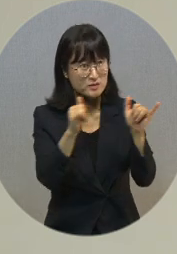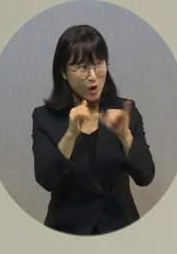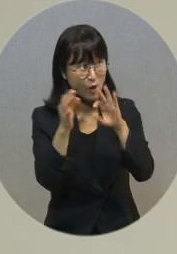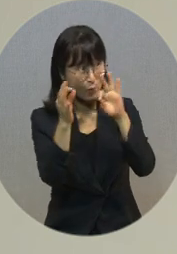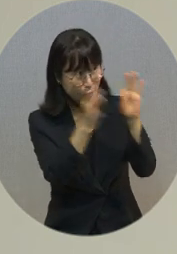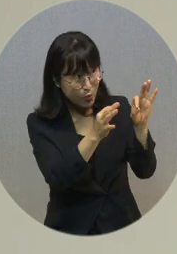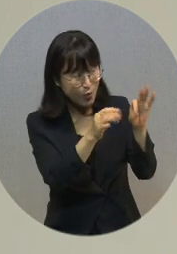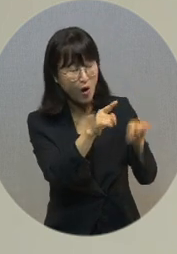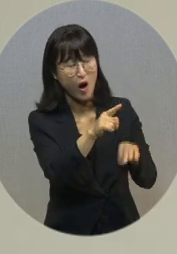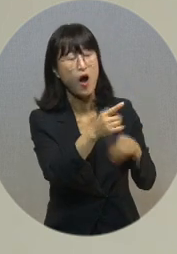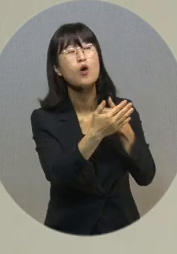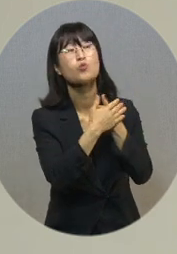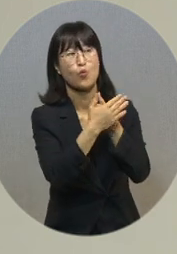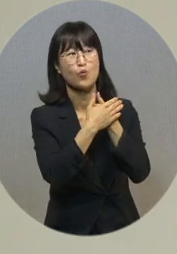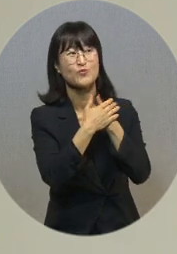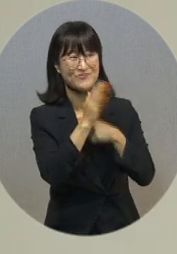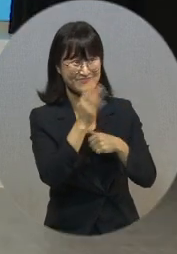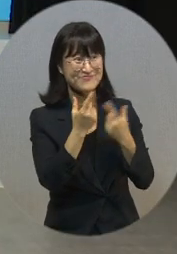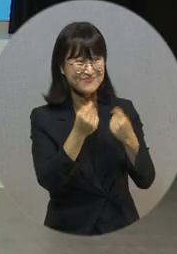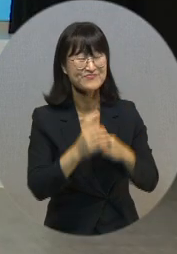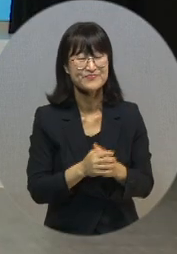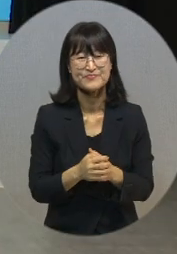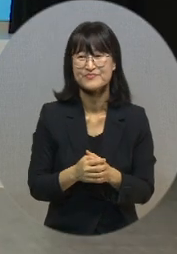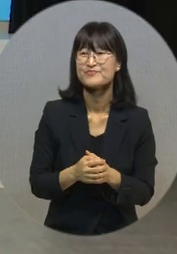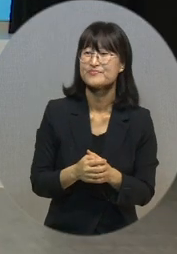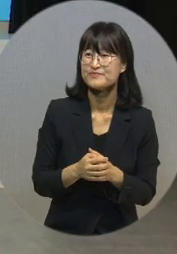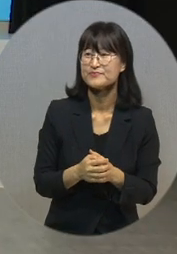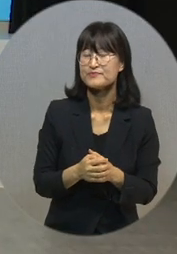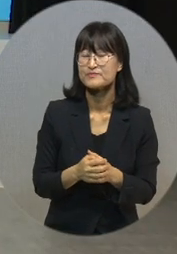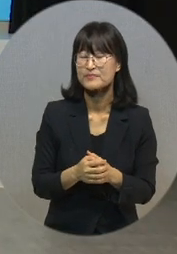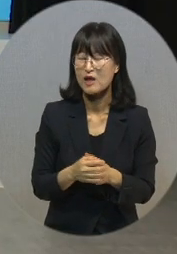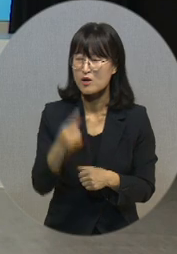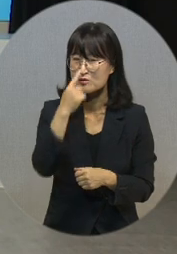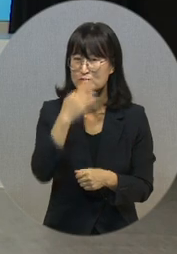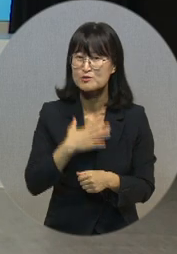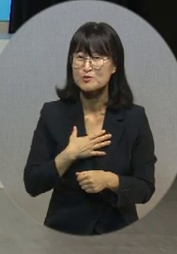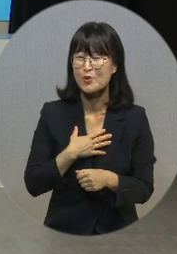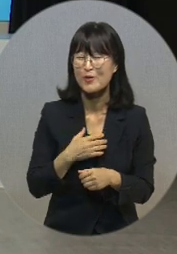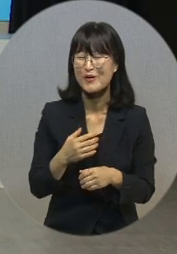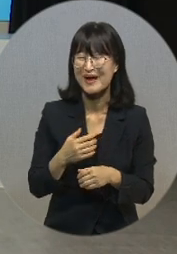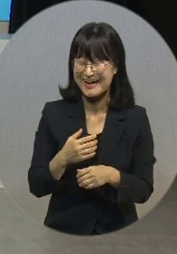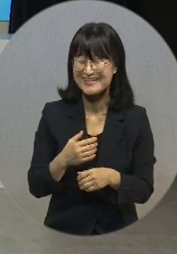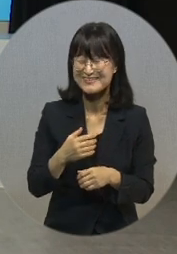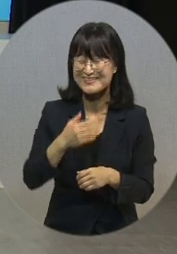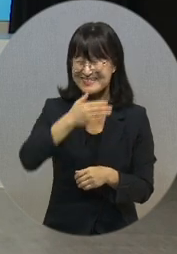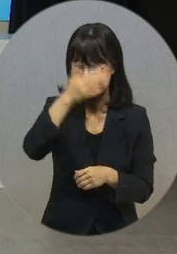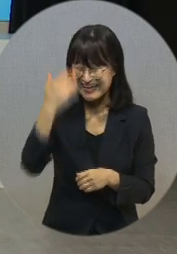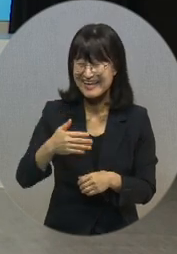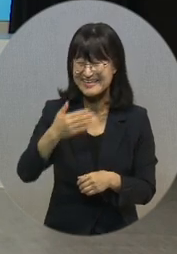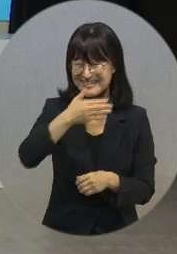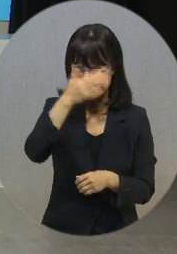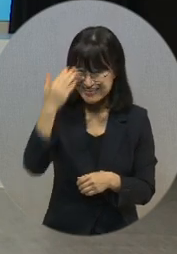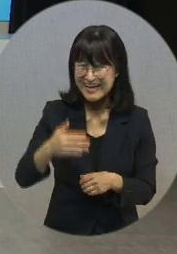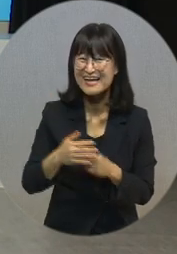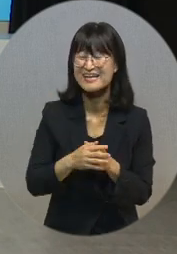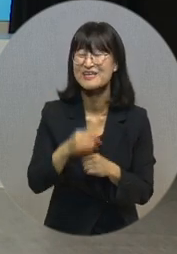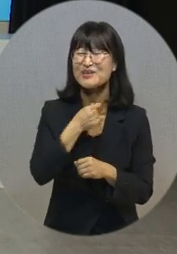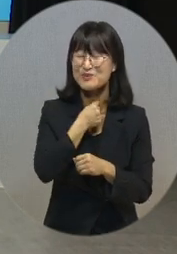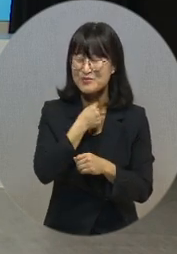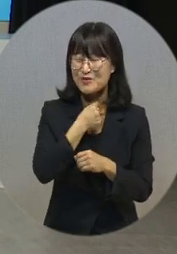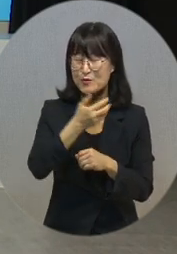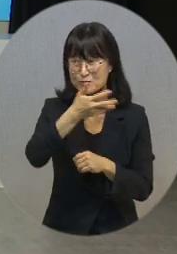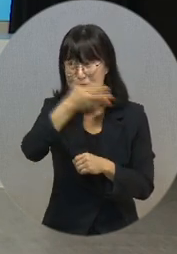것 같아요. 도움 많이 되지 않아요? 그리고 저는 또 이제 어떻게 네. 보면 운이 좋게 하고 싶었던 꿈을 이룬 네. 거라고 생각을